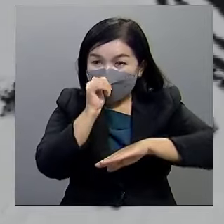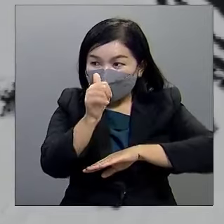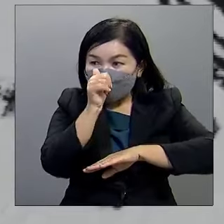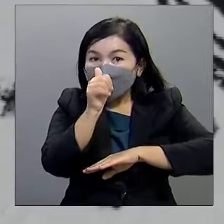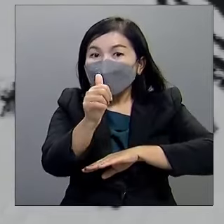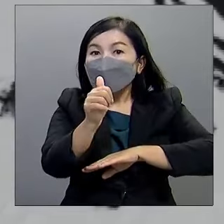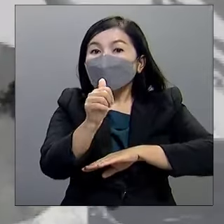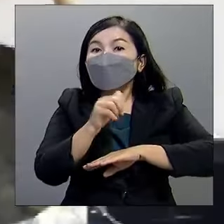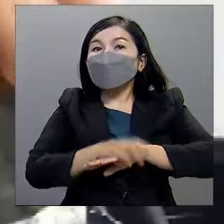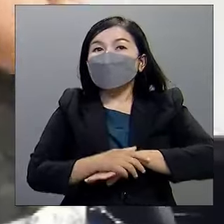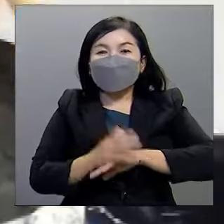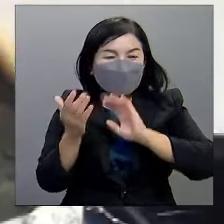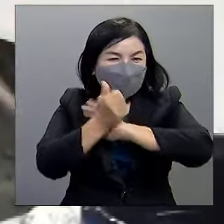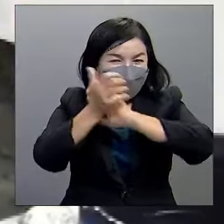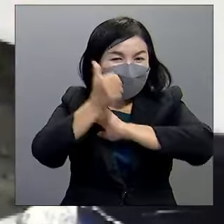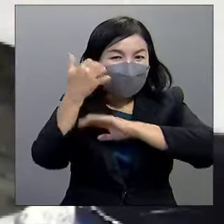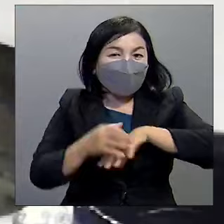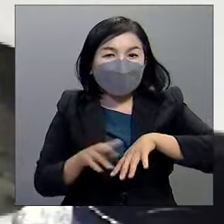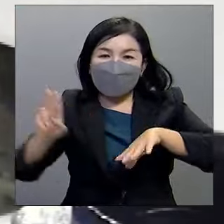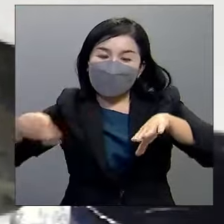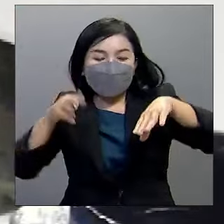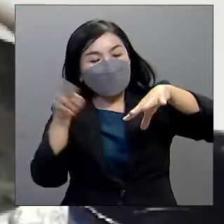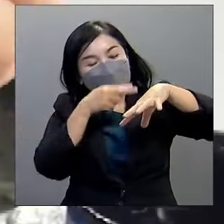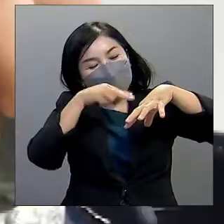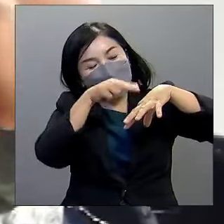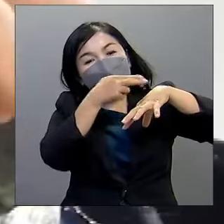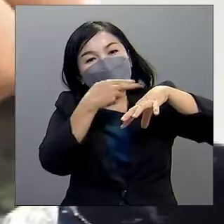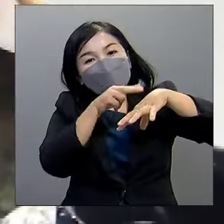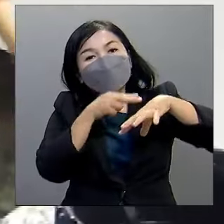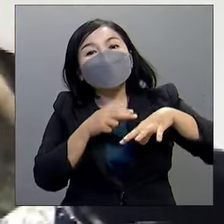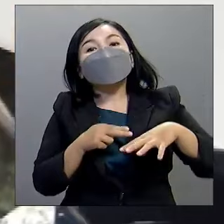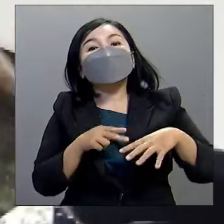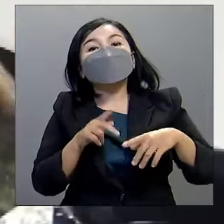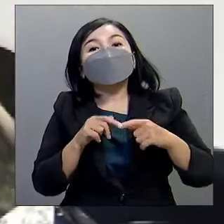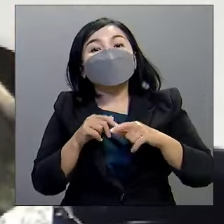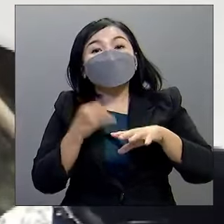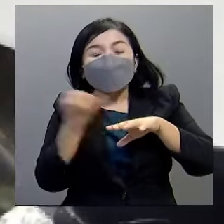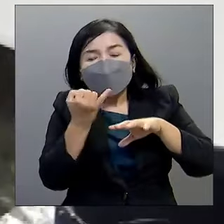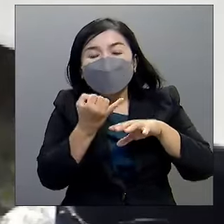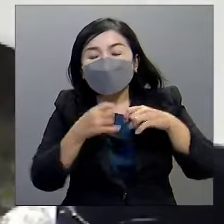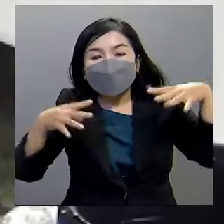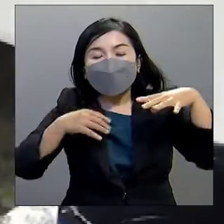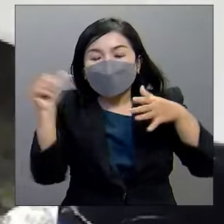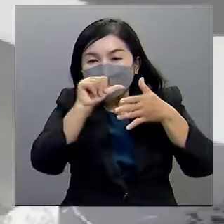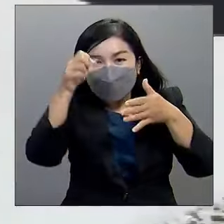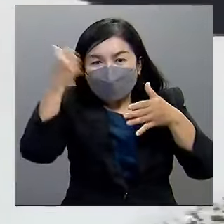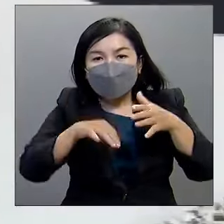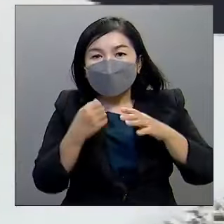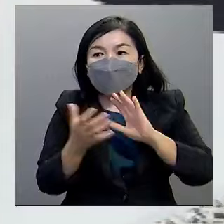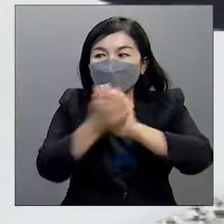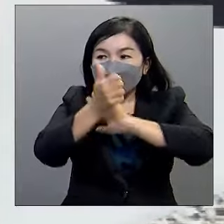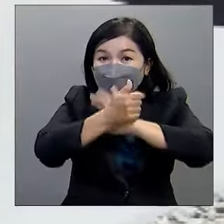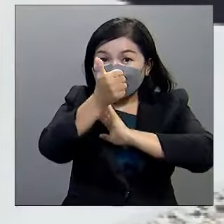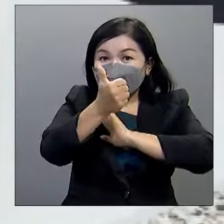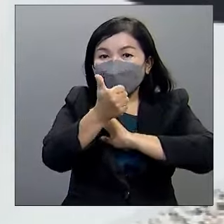ช่ คือคงแม่นแล้วอ่ะเพราะว่าถ้าเกิดไม่ร่างแบบเนี้ยมันไม่พลาดคือทิ้งเลยนะ ใช่ ค่ะฉะนั้นมันลบไม่ได้เนี่ยแสดงว่าทำมาเก่งมากเอ